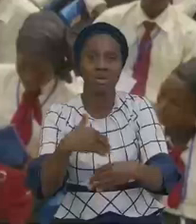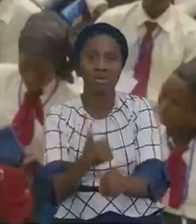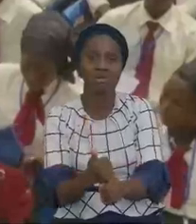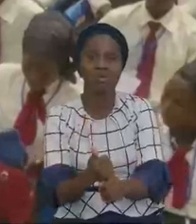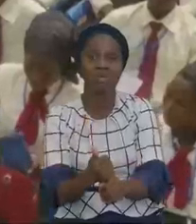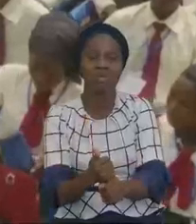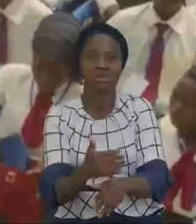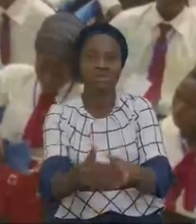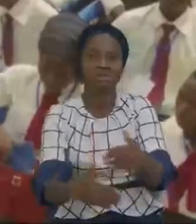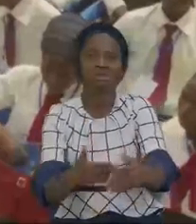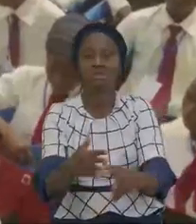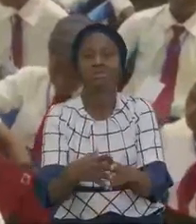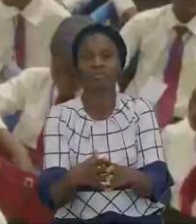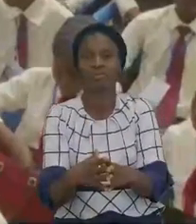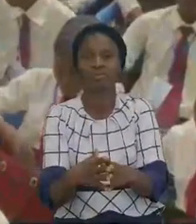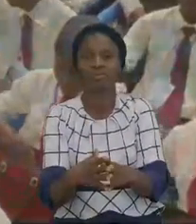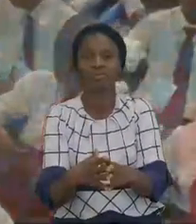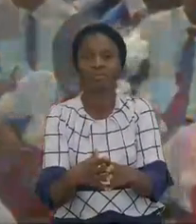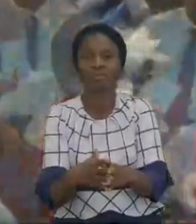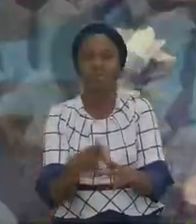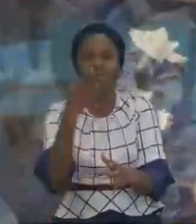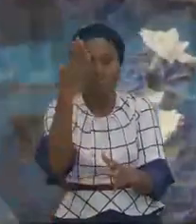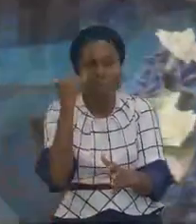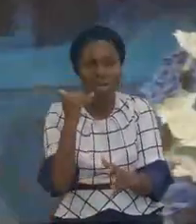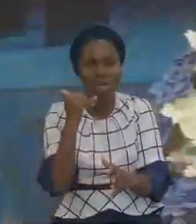Il dit, même les insensés ne pourront s'égarer.